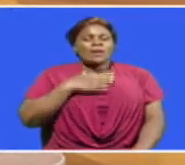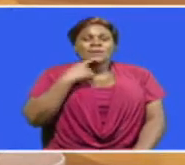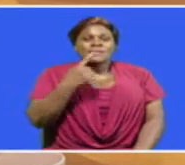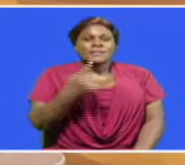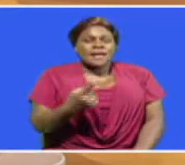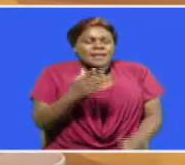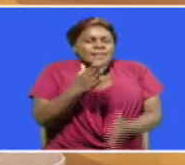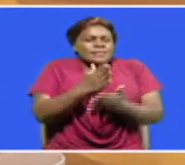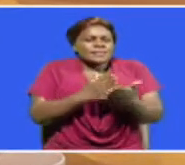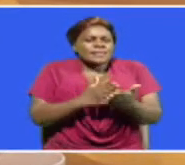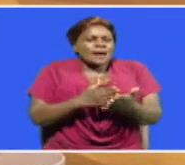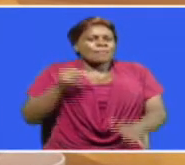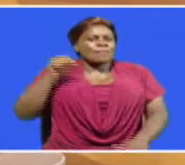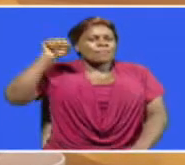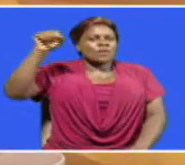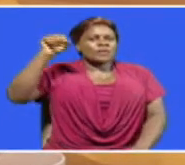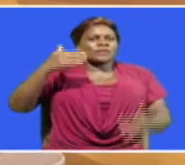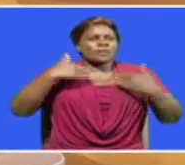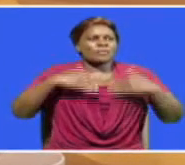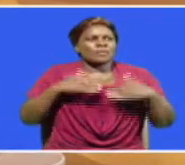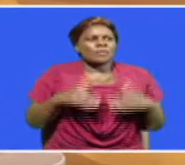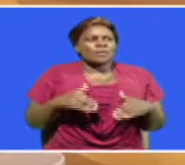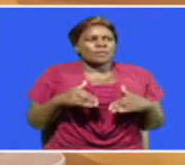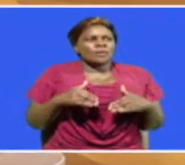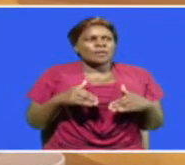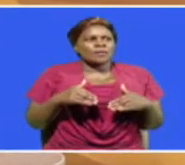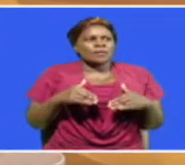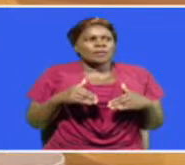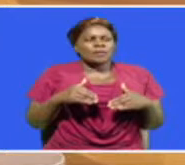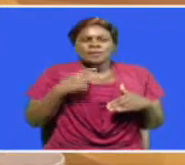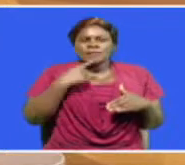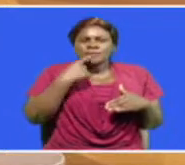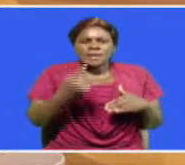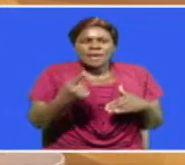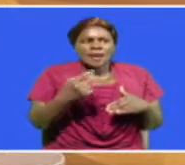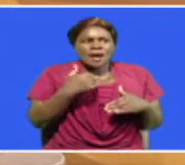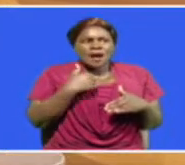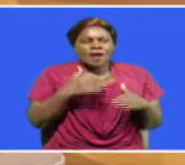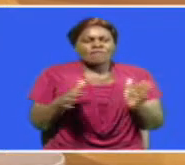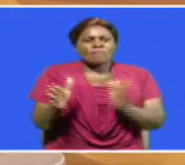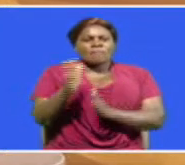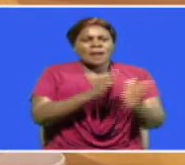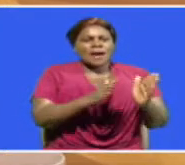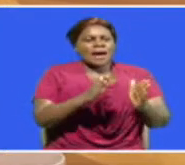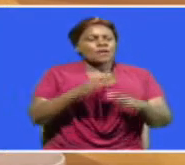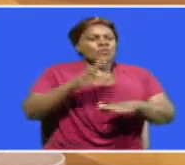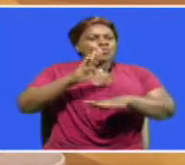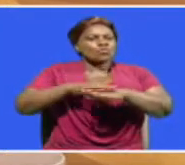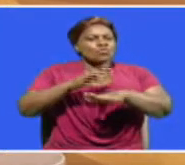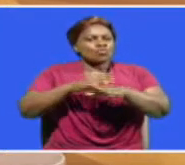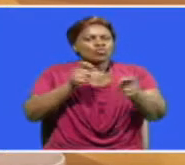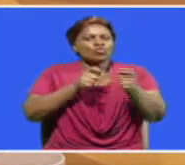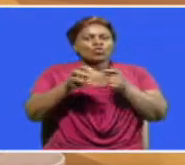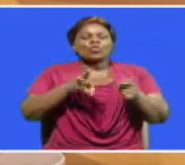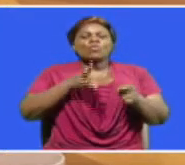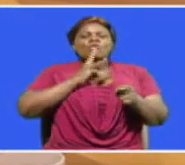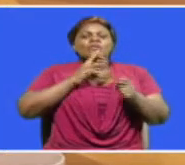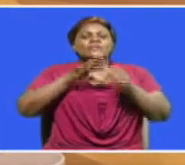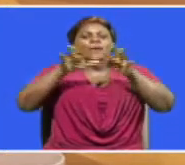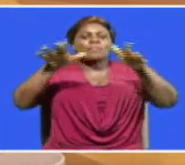Bwire, baadhi ya wanasiasa wameanzisha hamasa kwa wenyeji huku wakiweka miundo msingi madhubuti ya kuzuia